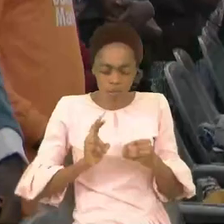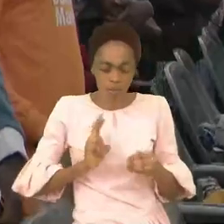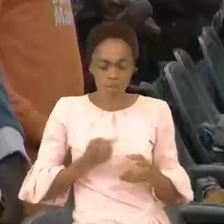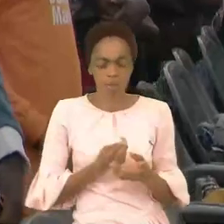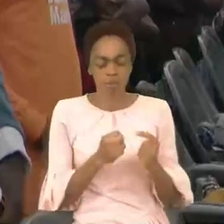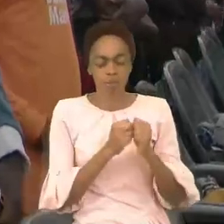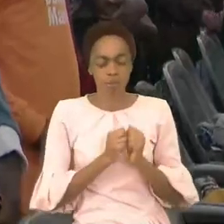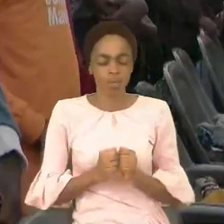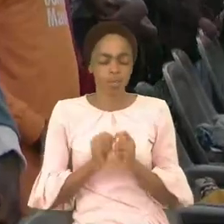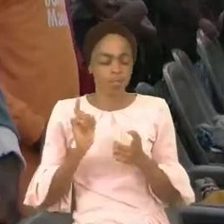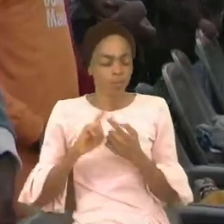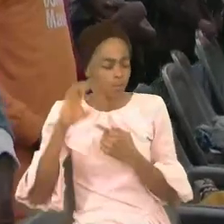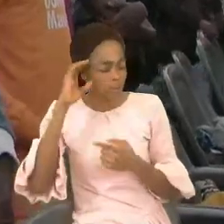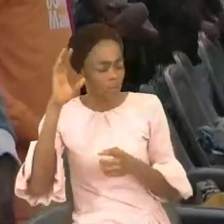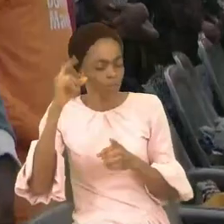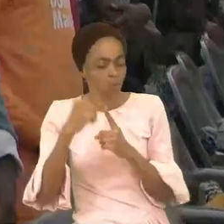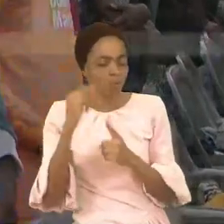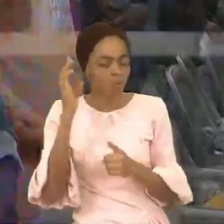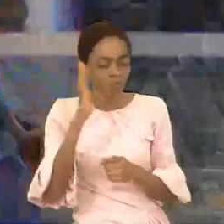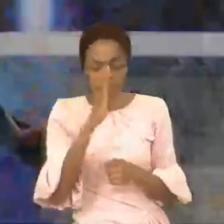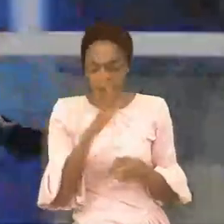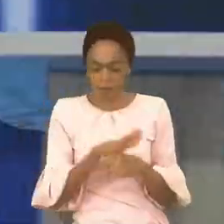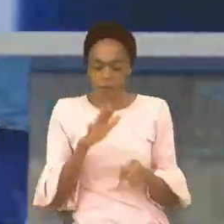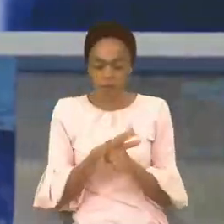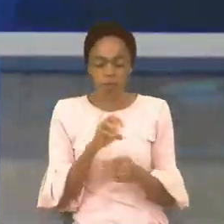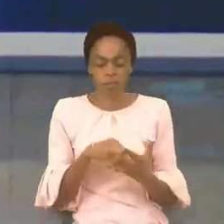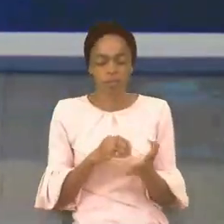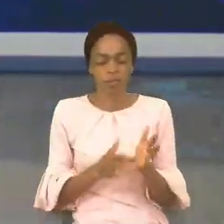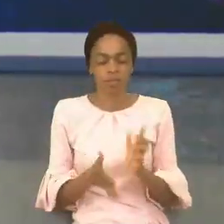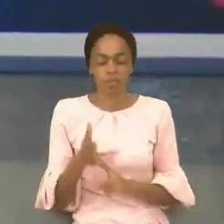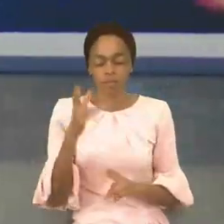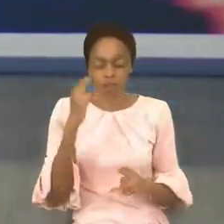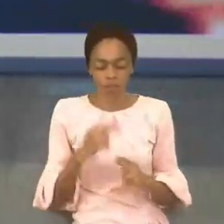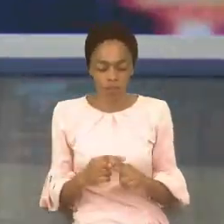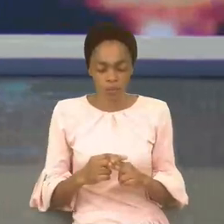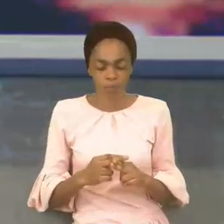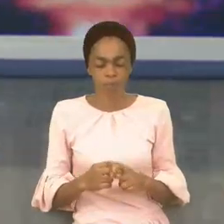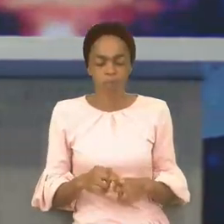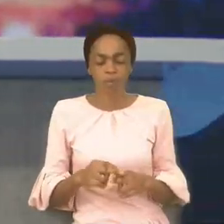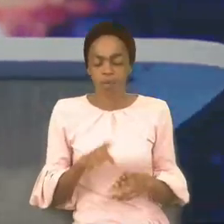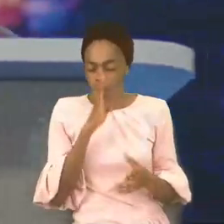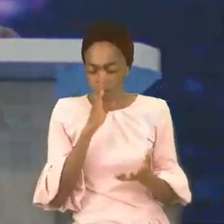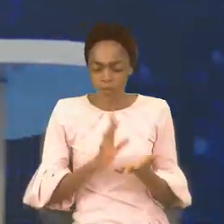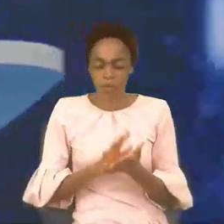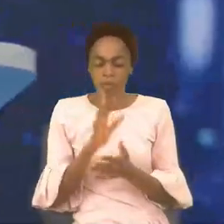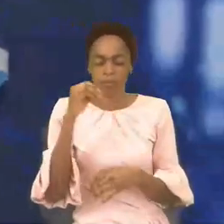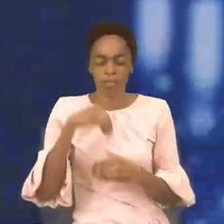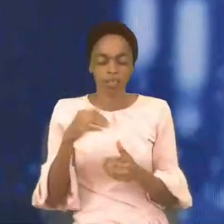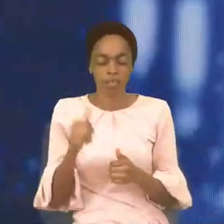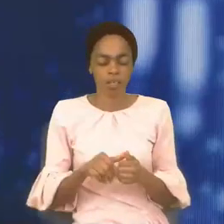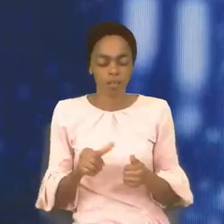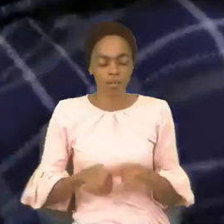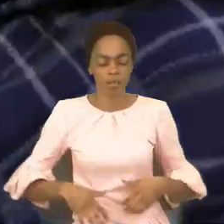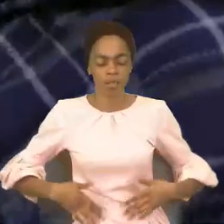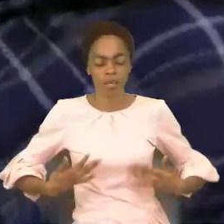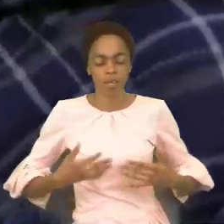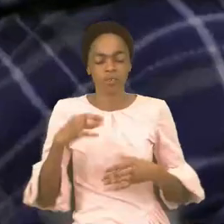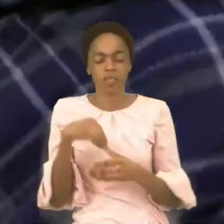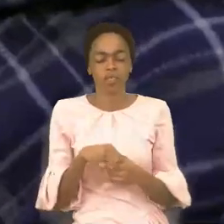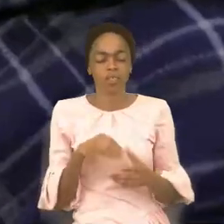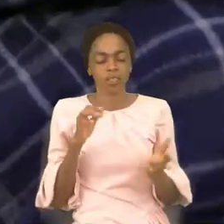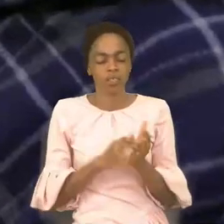ta parole, soit accompli au nom de Jésus. Sois glorifié dans chaque vie.